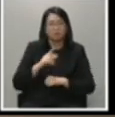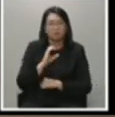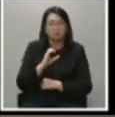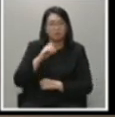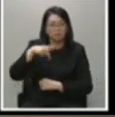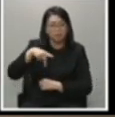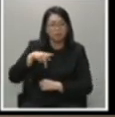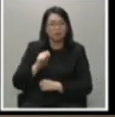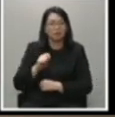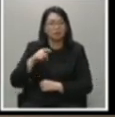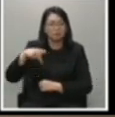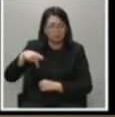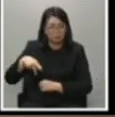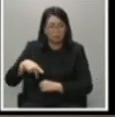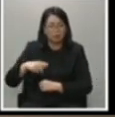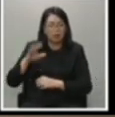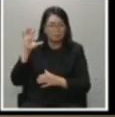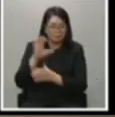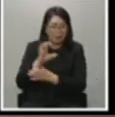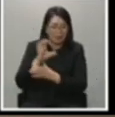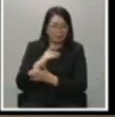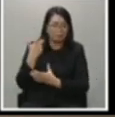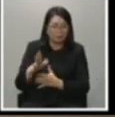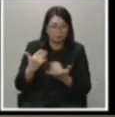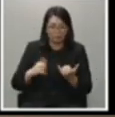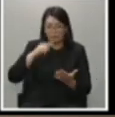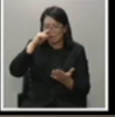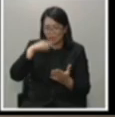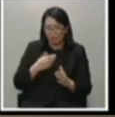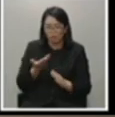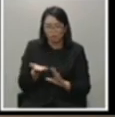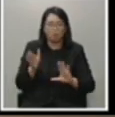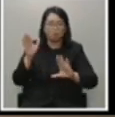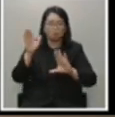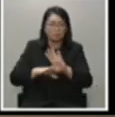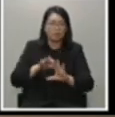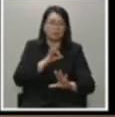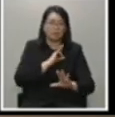ลใช้บังคับแล้วการที่ไทยขอเข้าเป็นสมาชิกใหม่เราแทบ